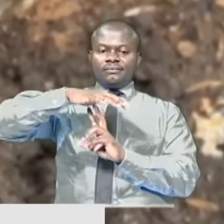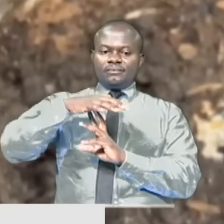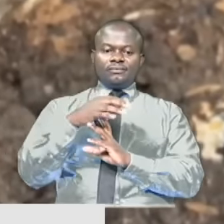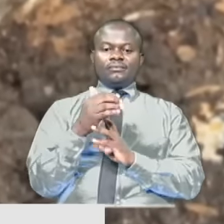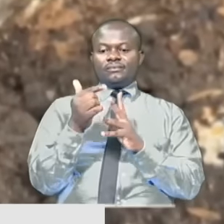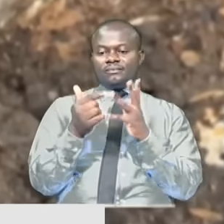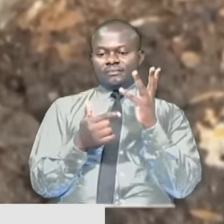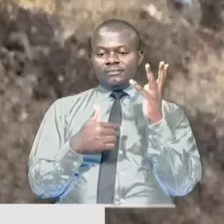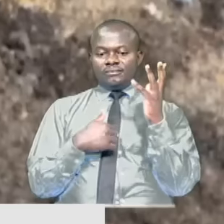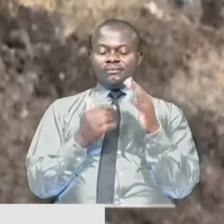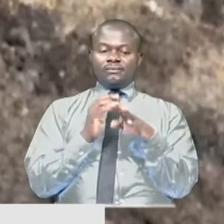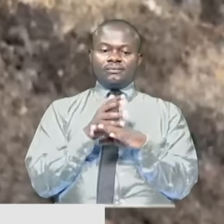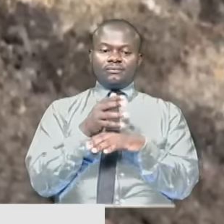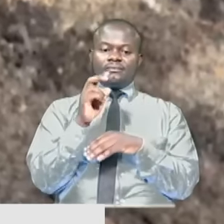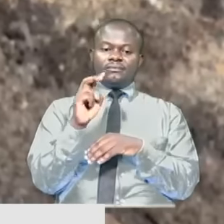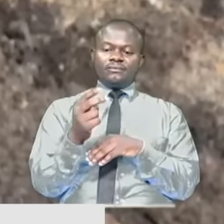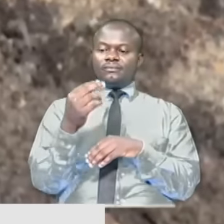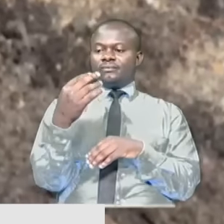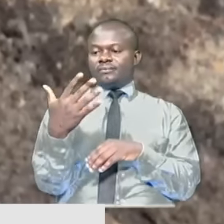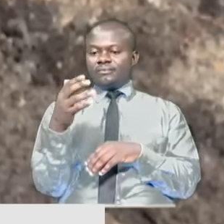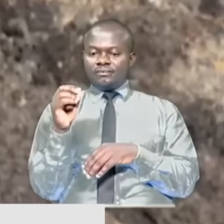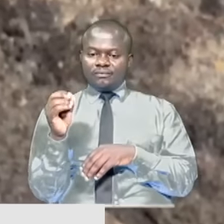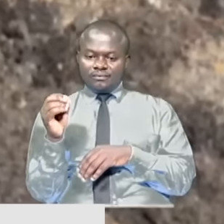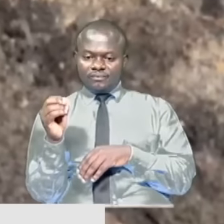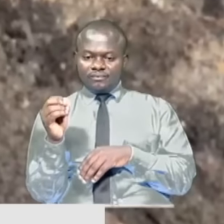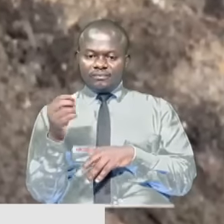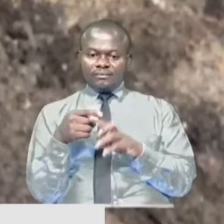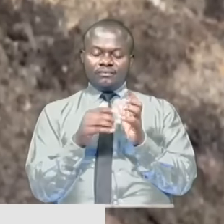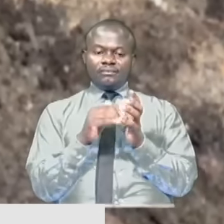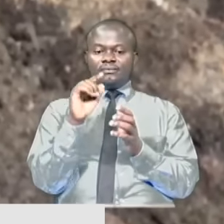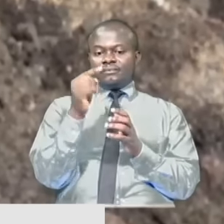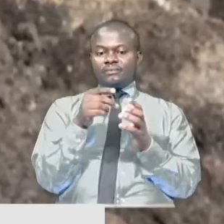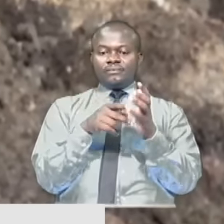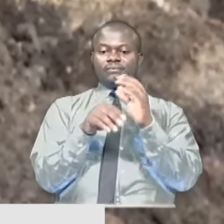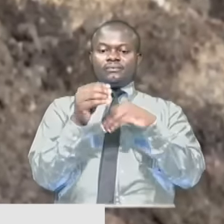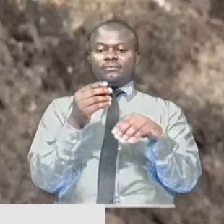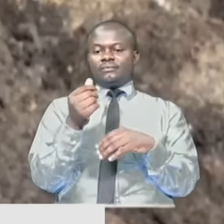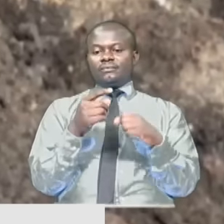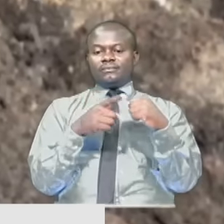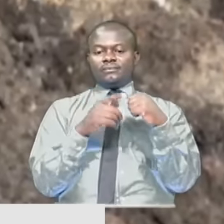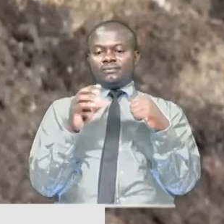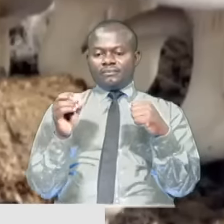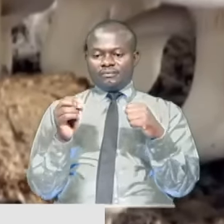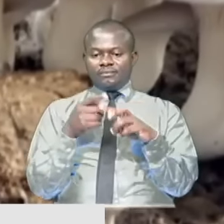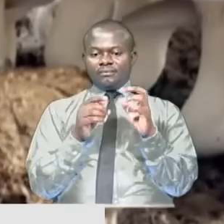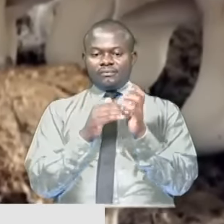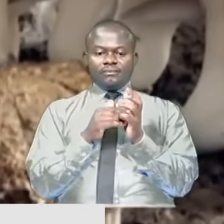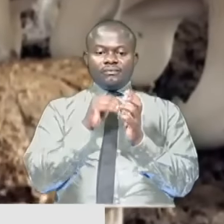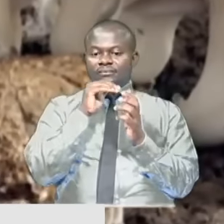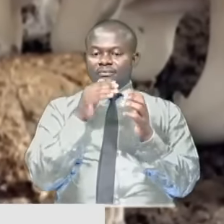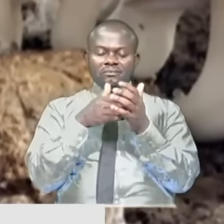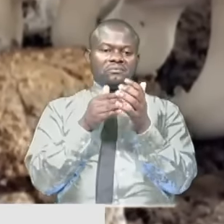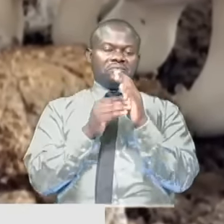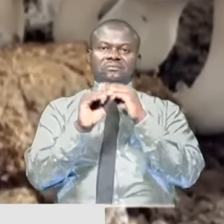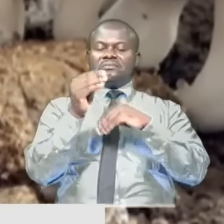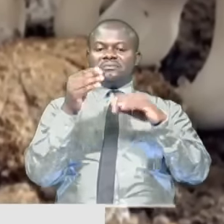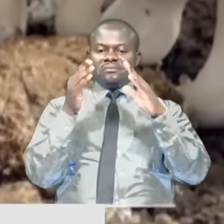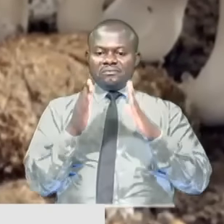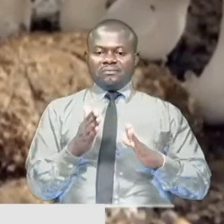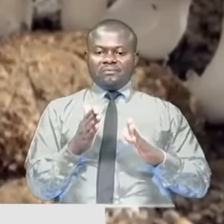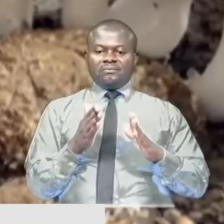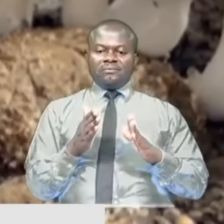uyu afite imigina 2,500 ndetse umwe awugurisha amafaranga 600 kandi ngo nta ngorane z'isoko